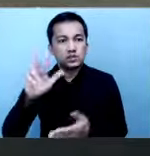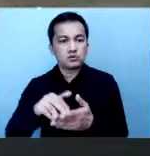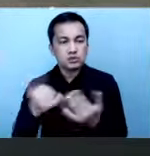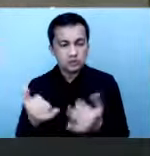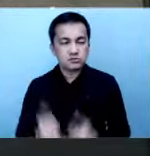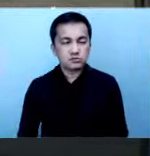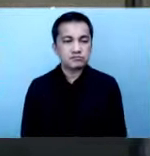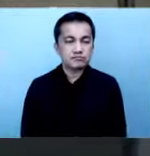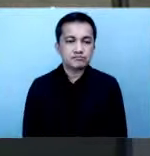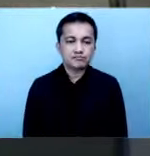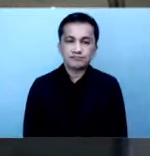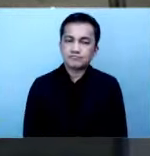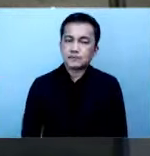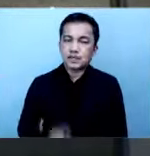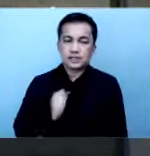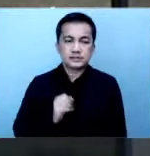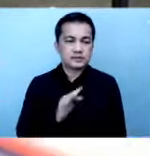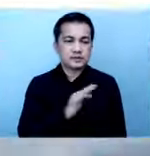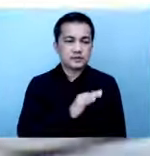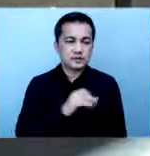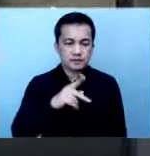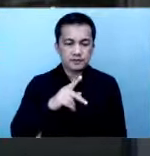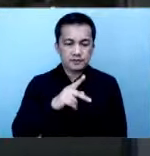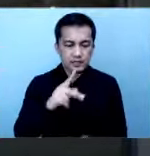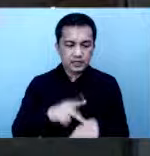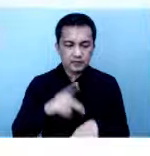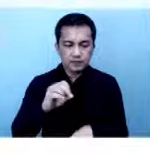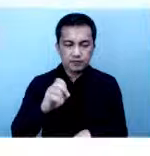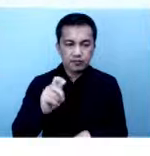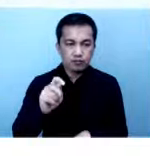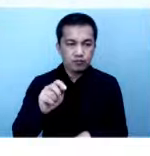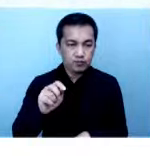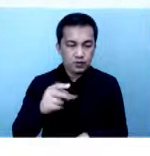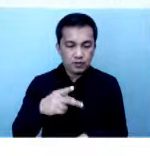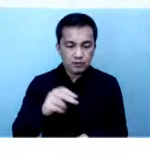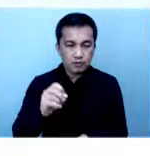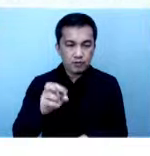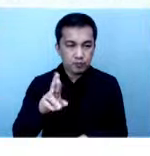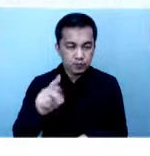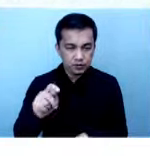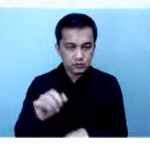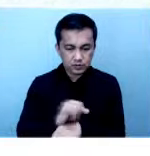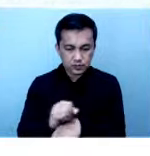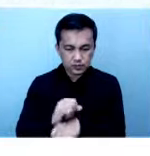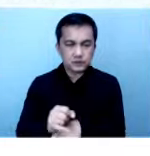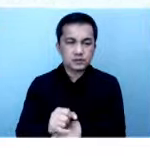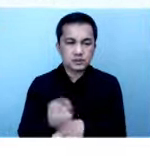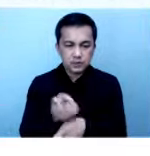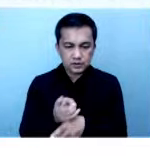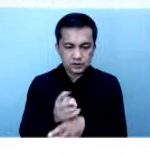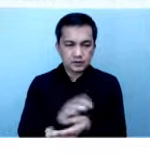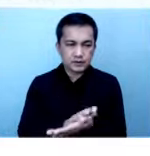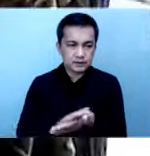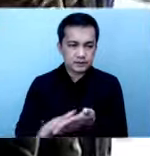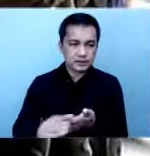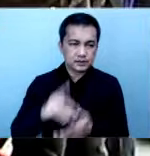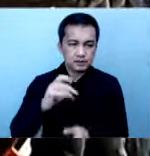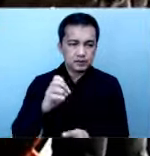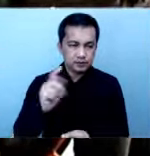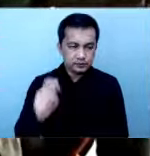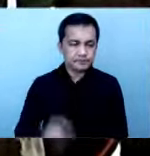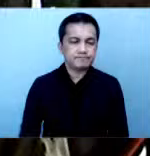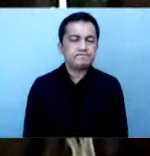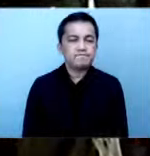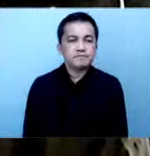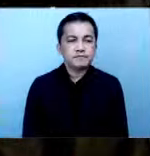Kaya ang mga tauhan ng Philippine Ports Authority, doble kayod para mapanatiling malinis ang mga pantalan.